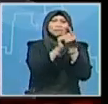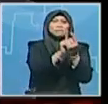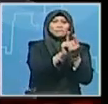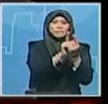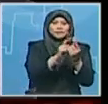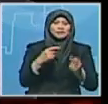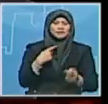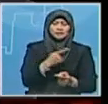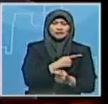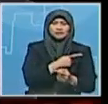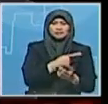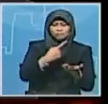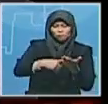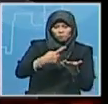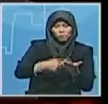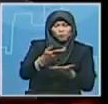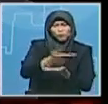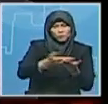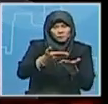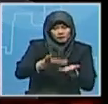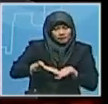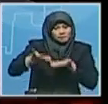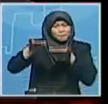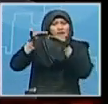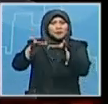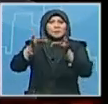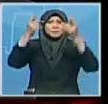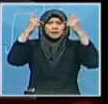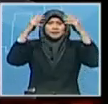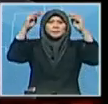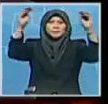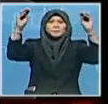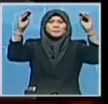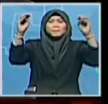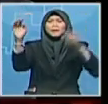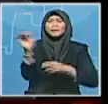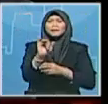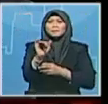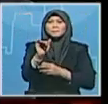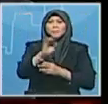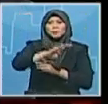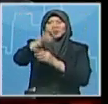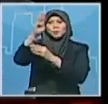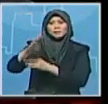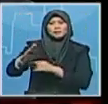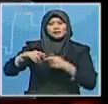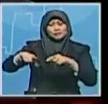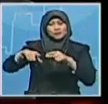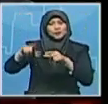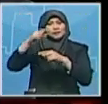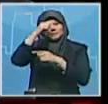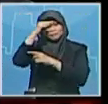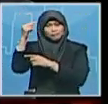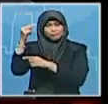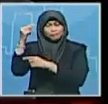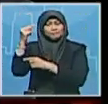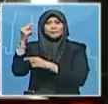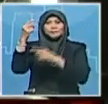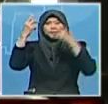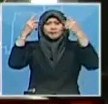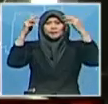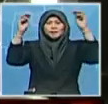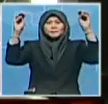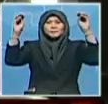dan akhirnya membawa perkara ini kepada Yang Amat Berhormat Perdana Menteri. Begitu juga di Bukit Kayu Hitam, di mana Yang Amat